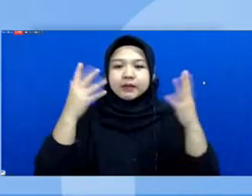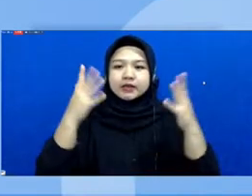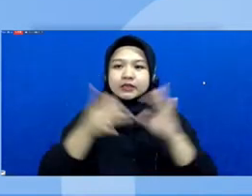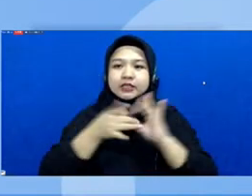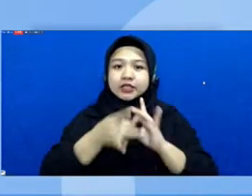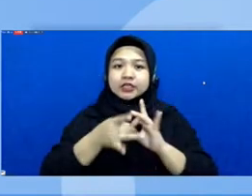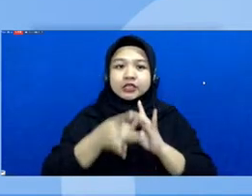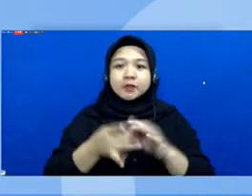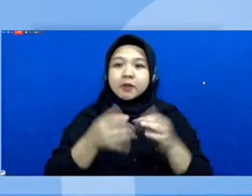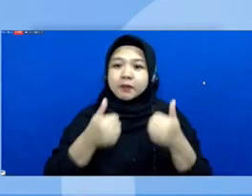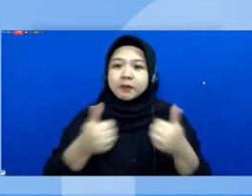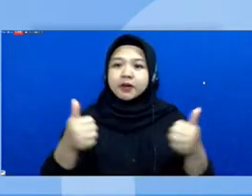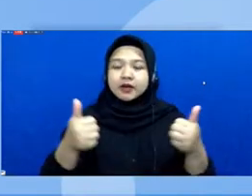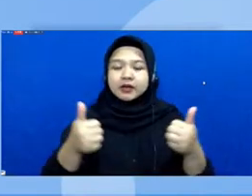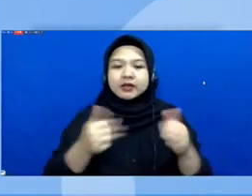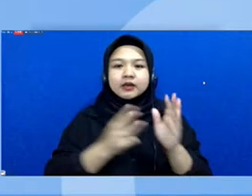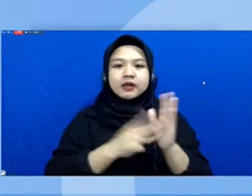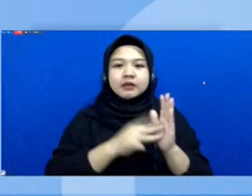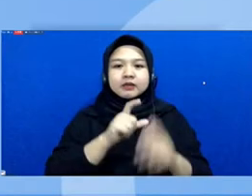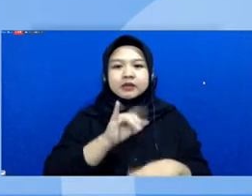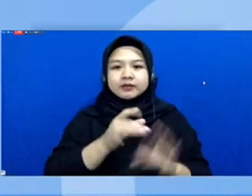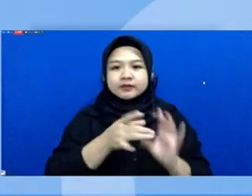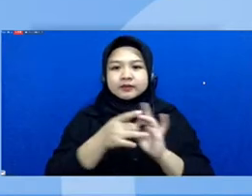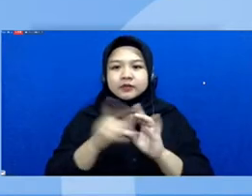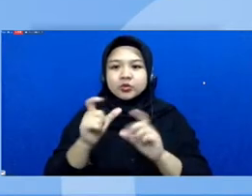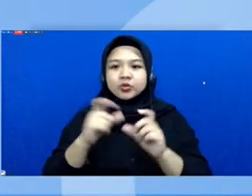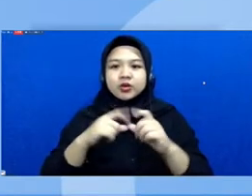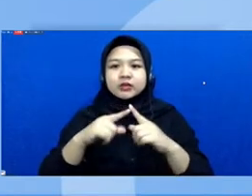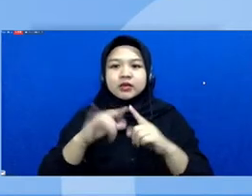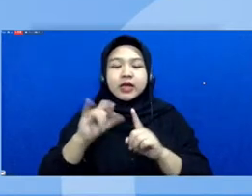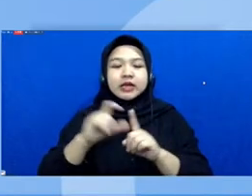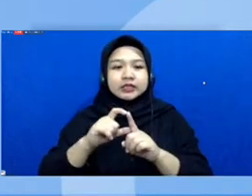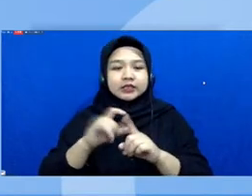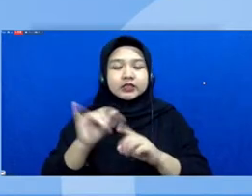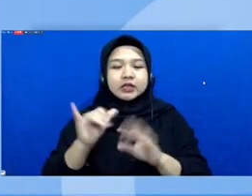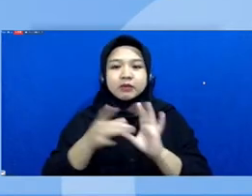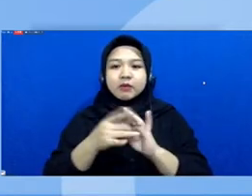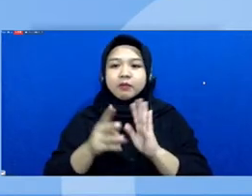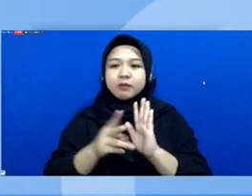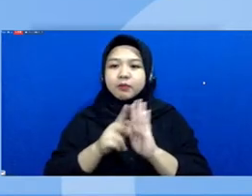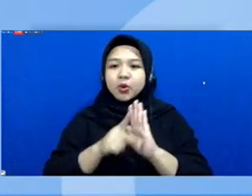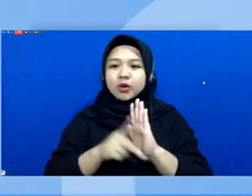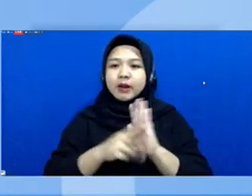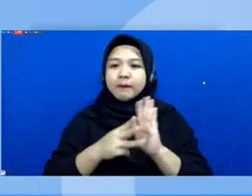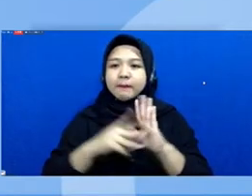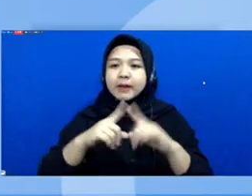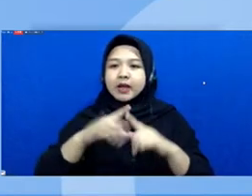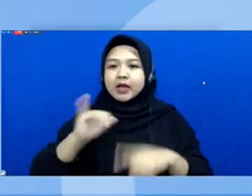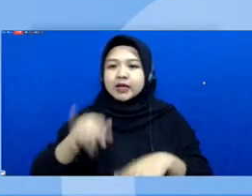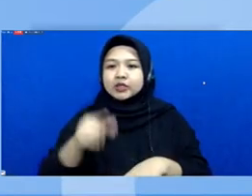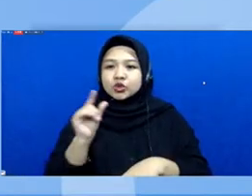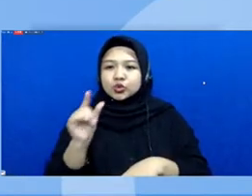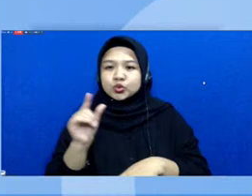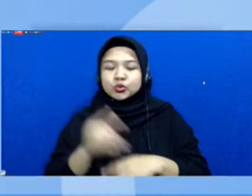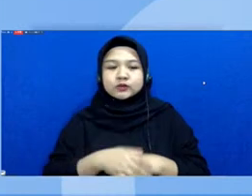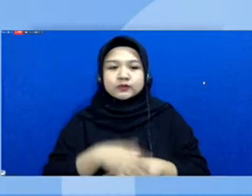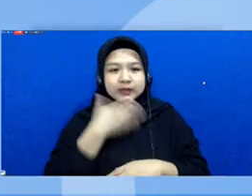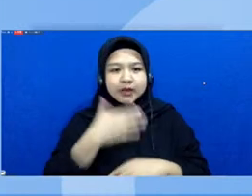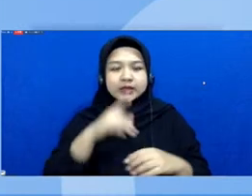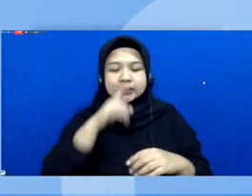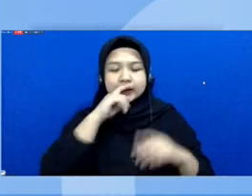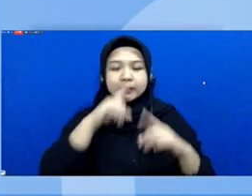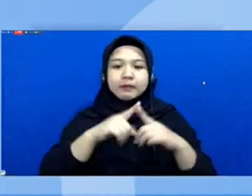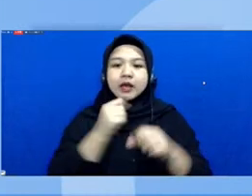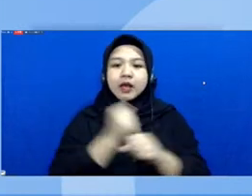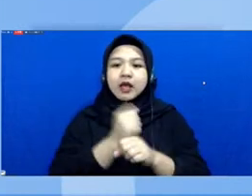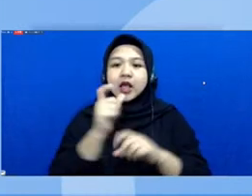yang baik antara Mercy Corps dengan USAID Indonesia dan juga Program Maju, serta juga tidak lupa dengan Pak Agus di Direktorat